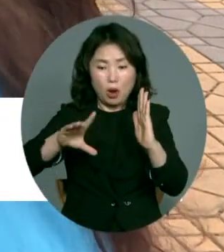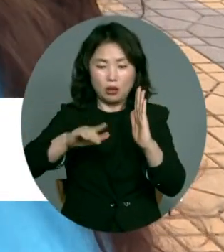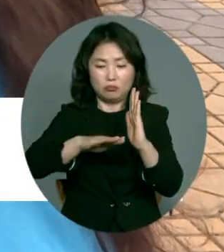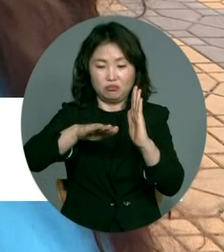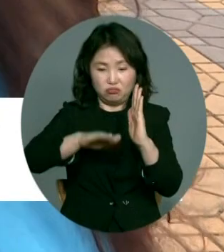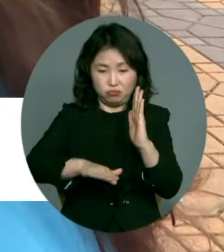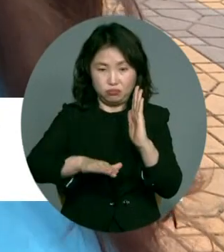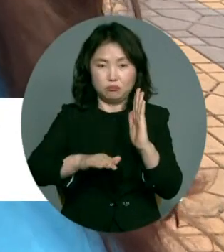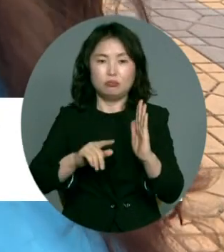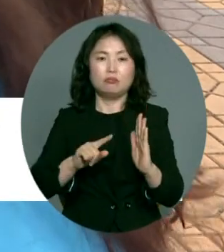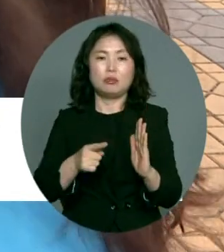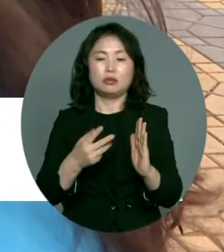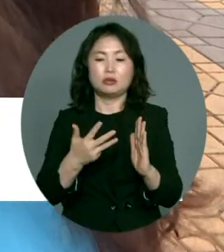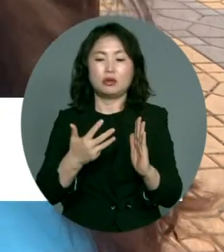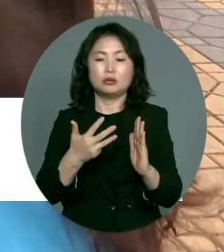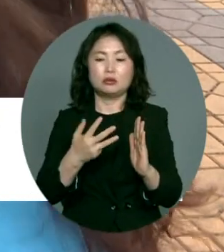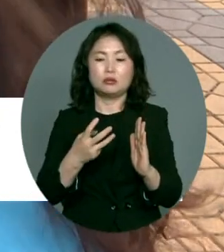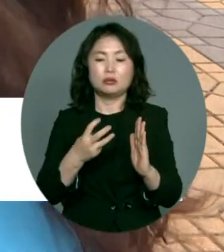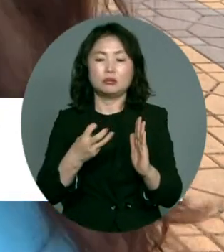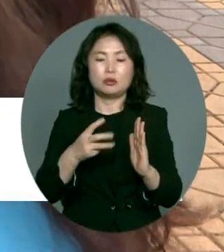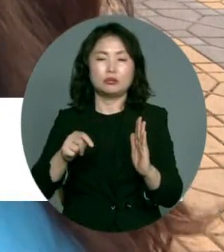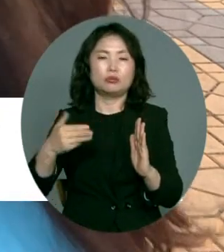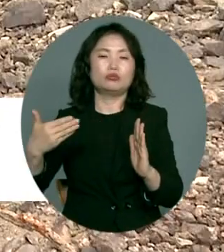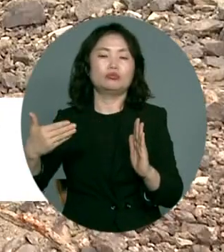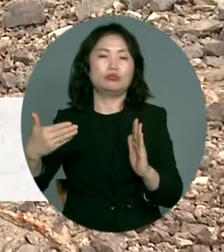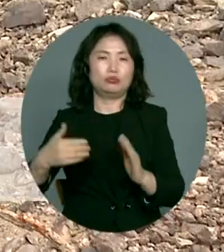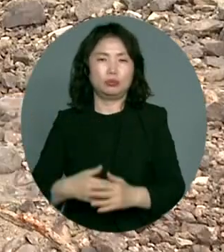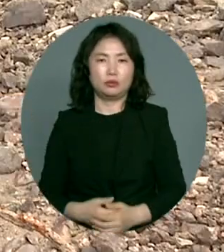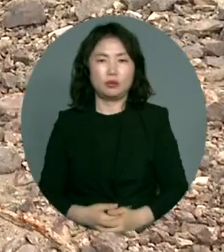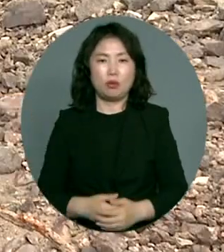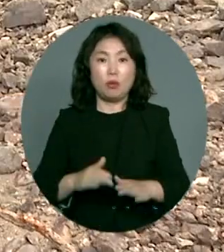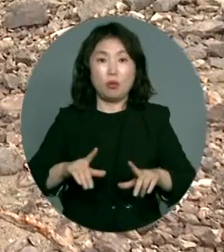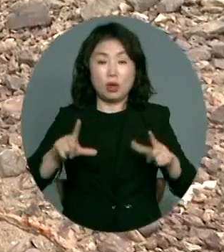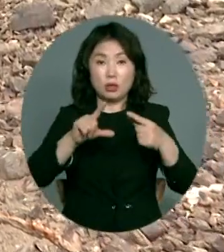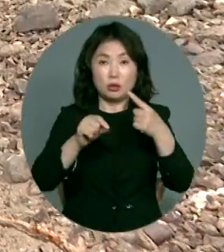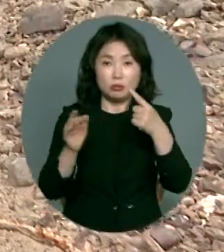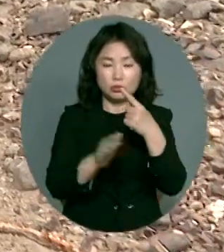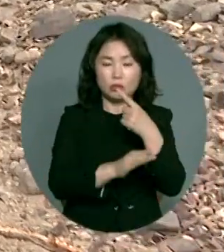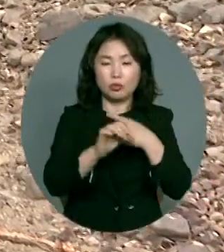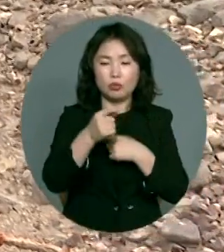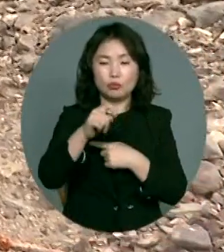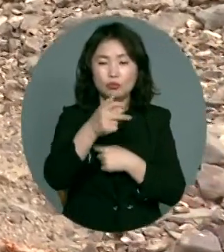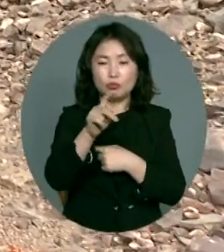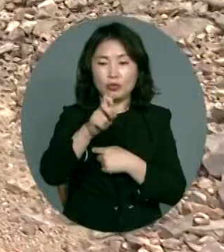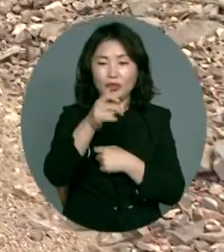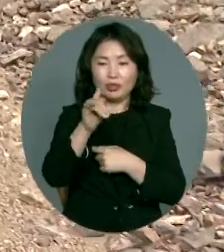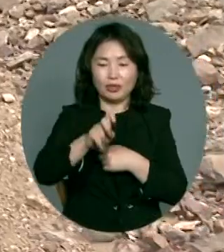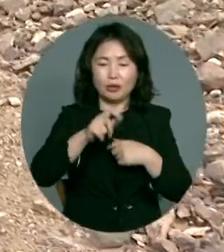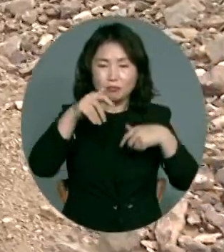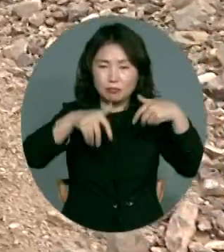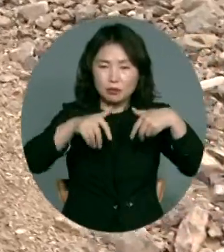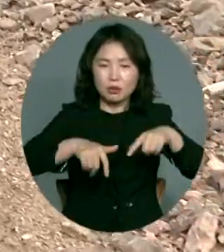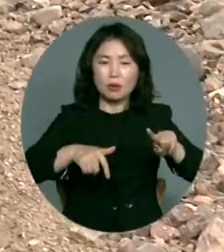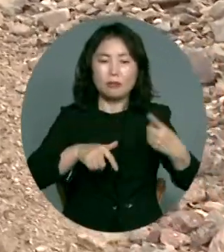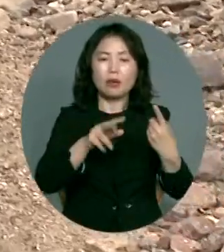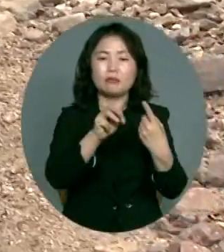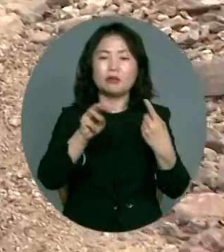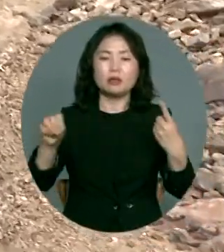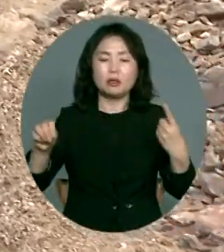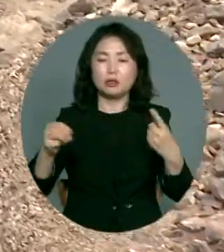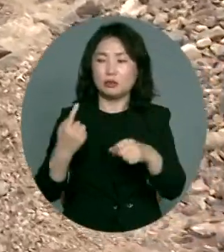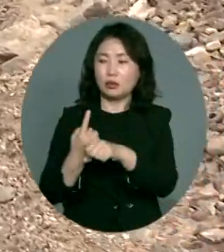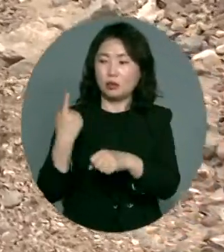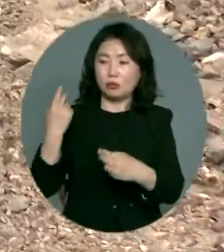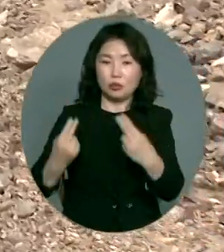현재 기준으로 133.9 정도 지금 차 있습니다. 올해 1월부터 운문댐 유역에 내린 비의 양은 100mm 정도로